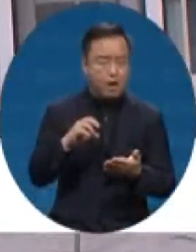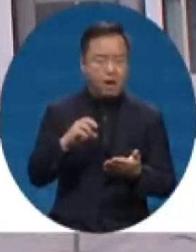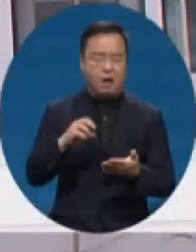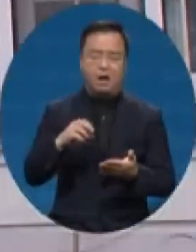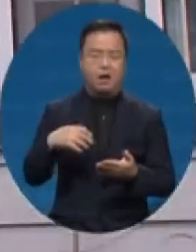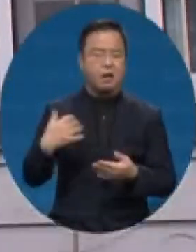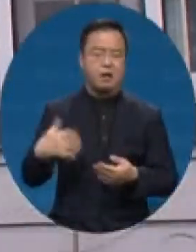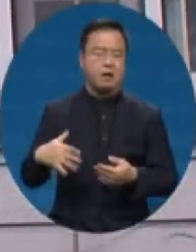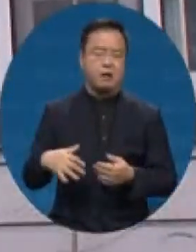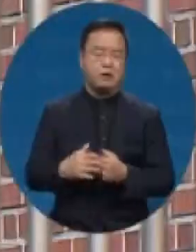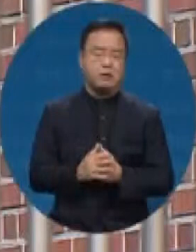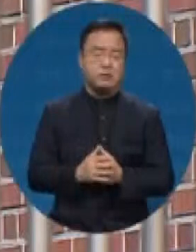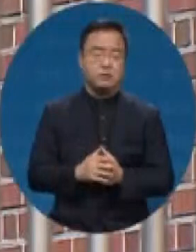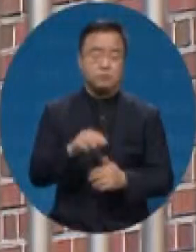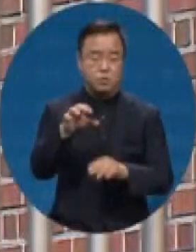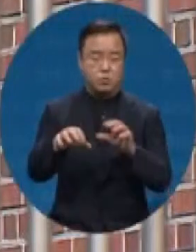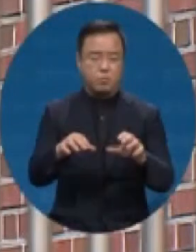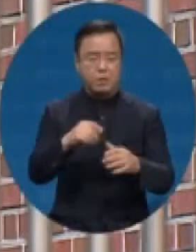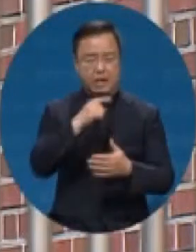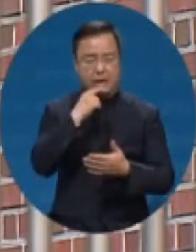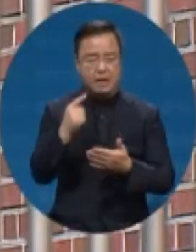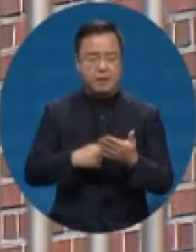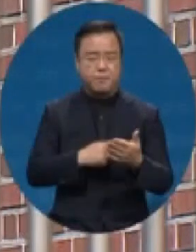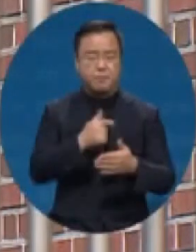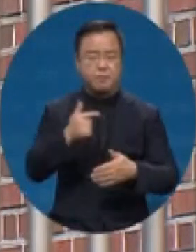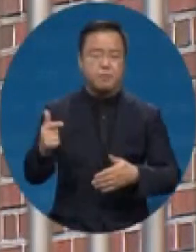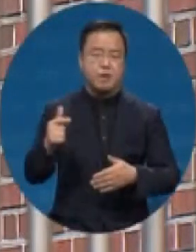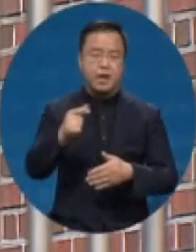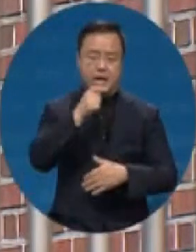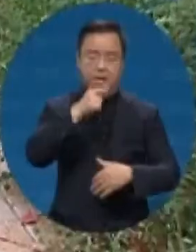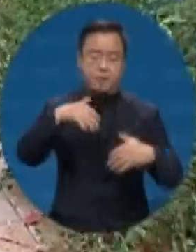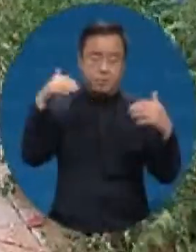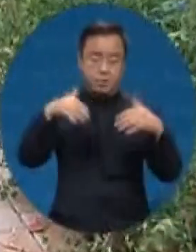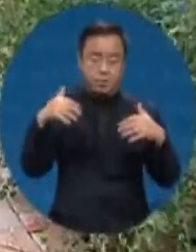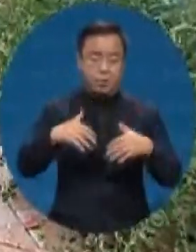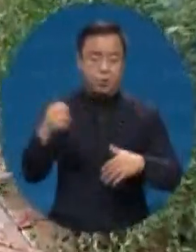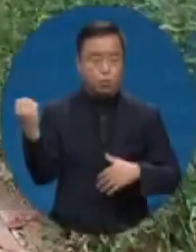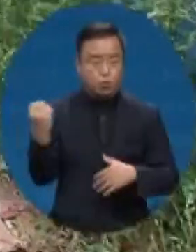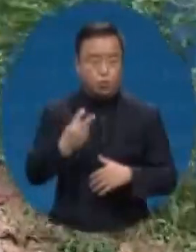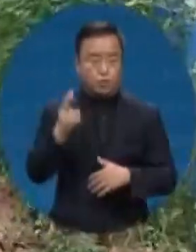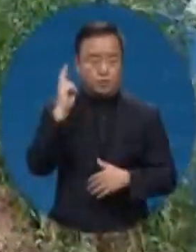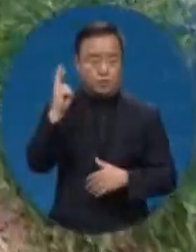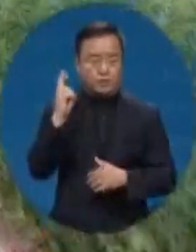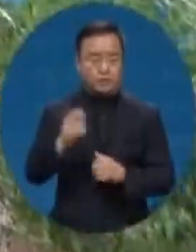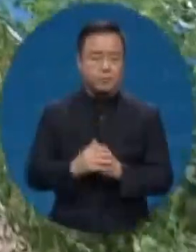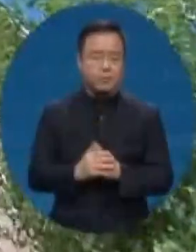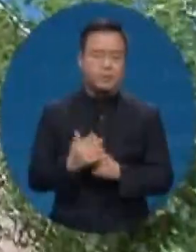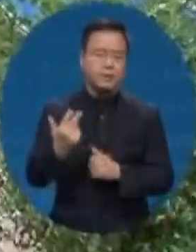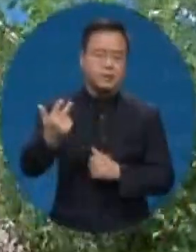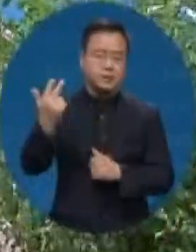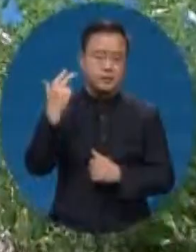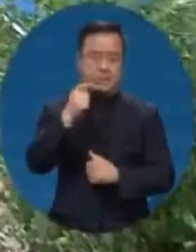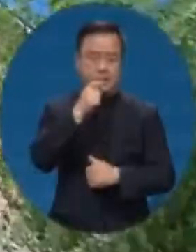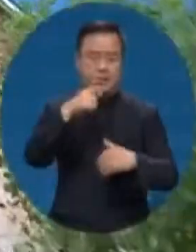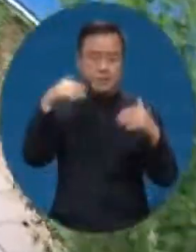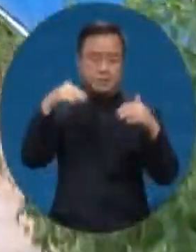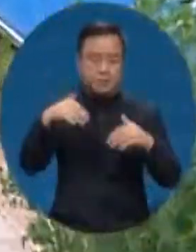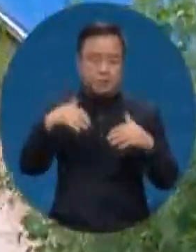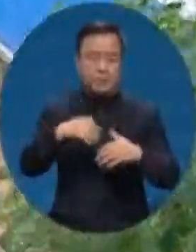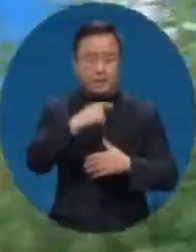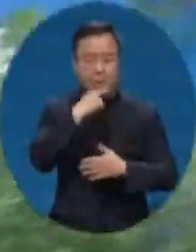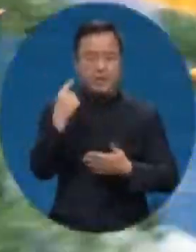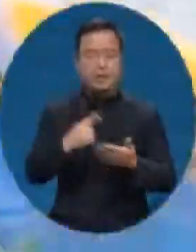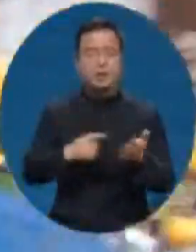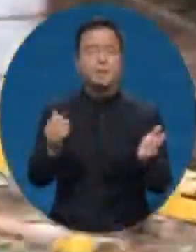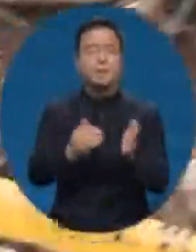피해가 워낙 큰데다 비의 모두 잇따르고 있습니다 지난주 폭으로 산사태 피해를 입은 서울의 한 고등학교